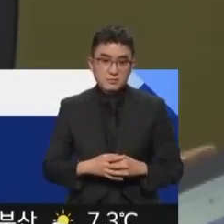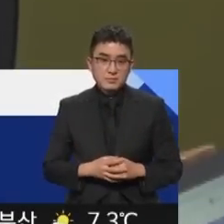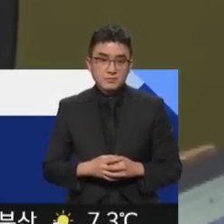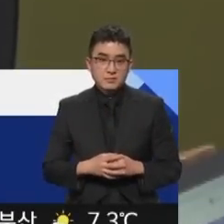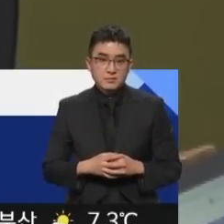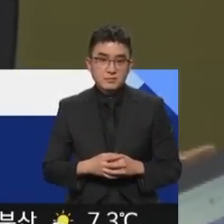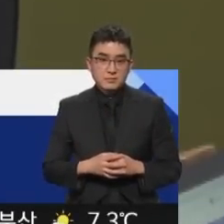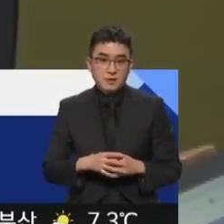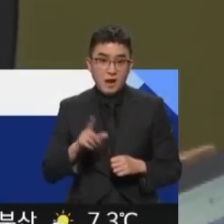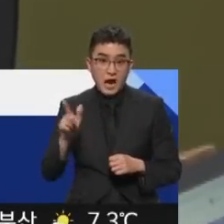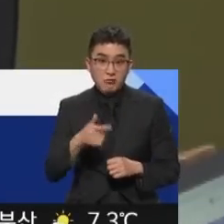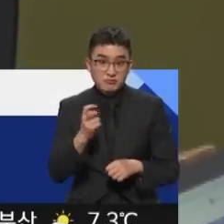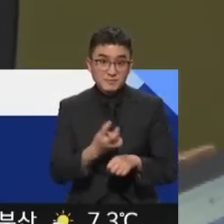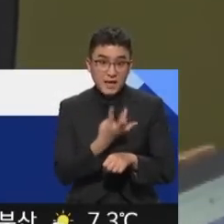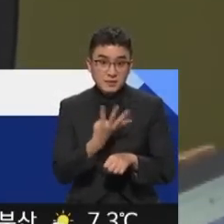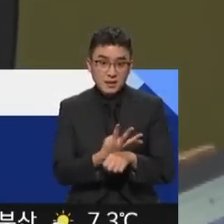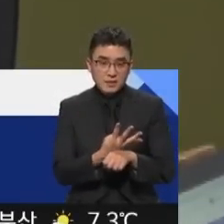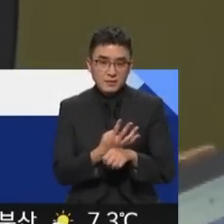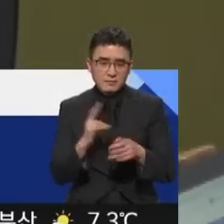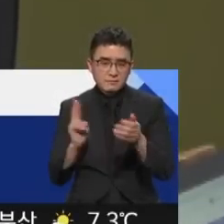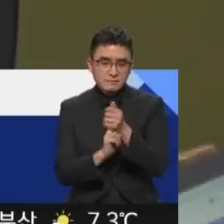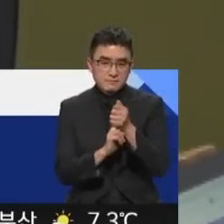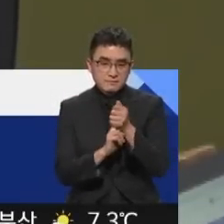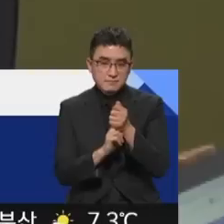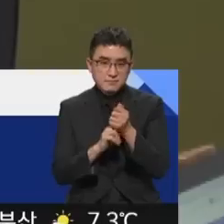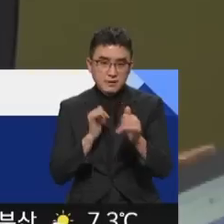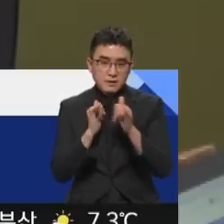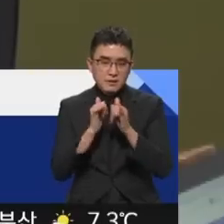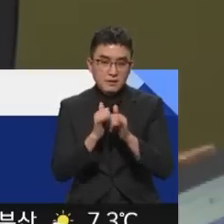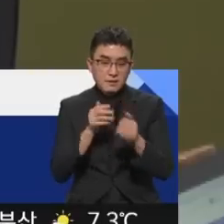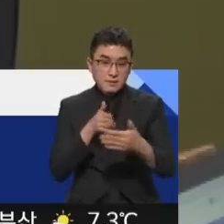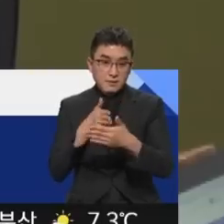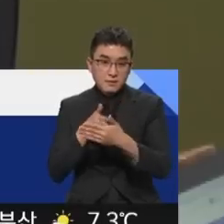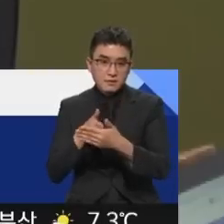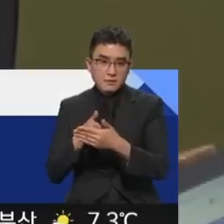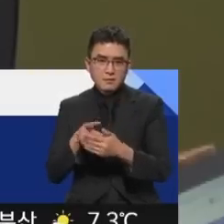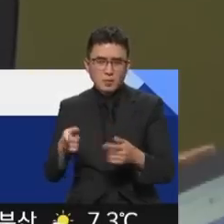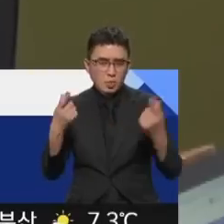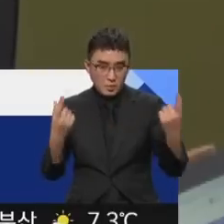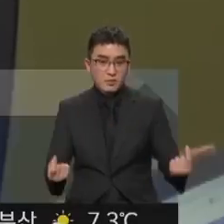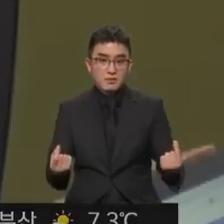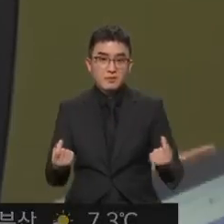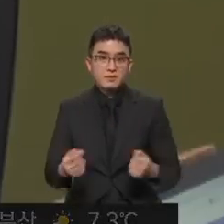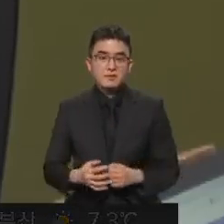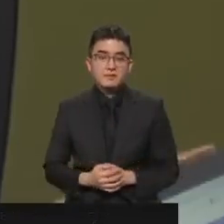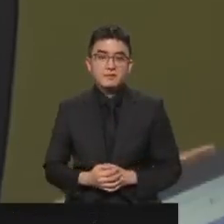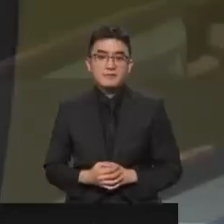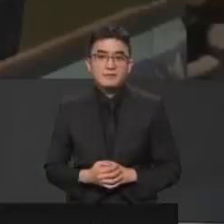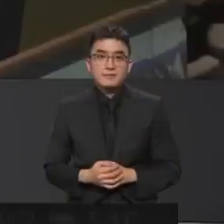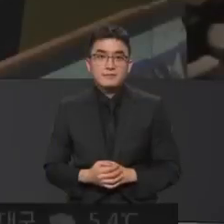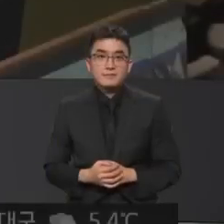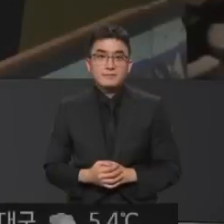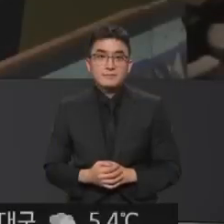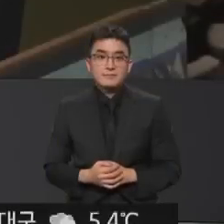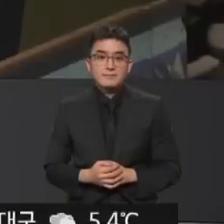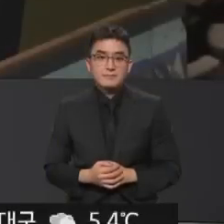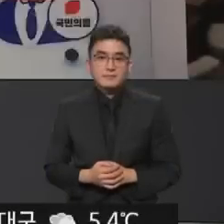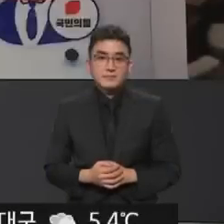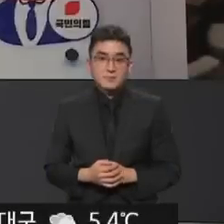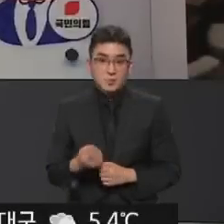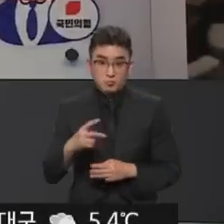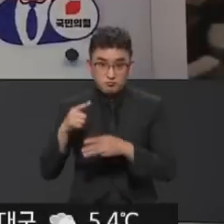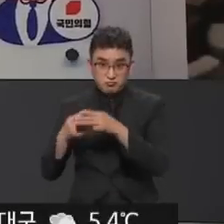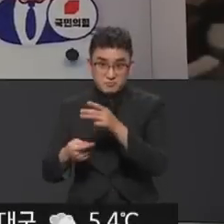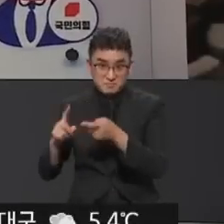한다 하는 것에 대해서 굉장히 그 분개를 하셨고요. 나경원 케이스하고 똑같은 겁니다. 네, 또 다른 친윤계